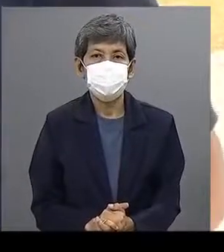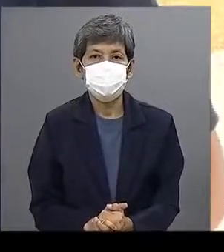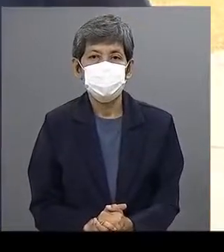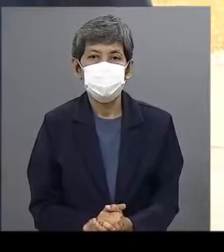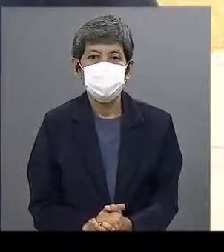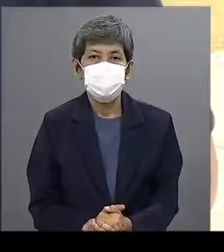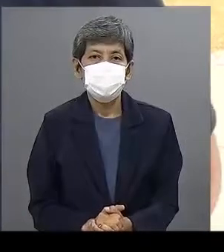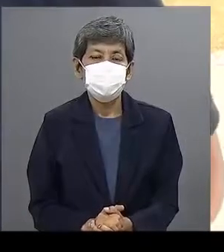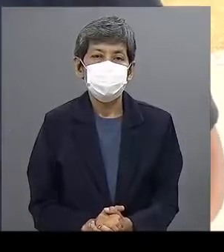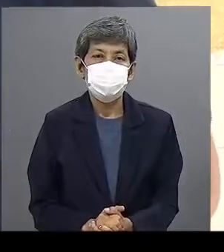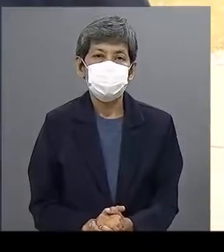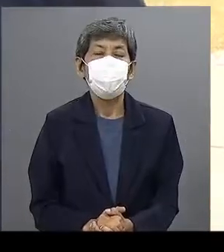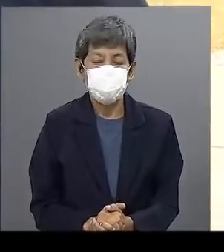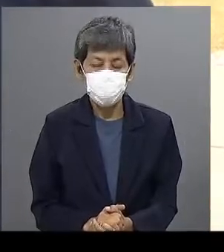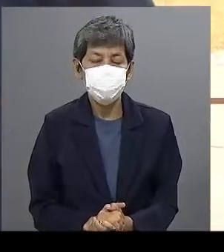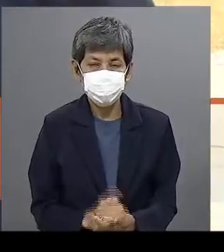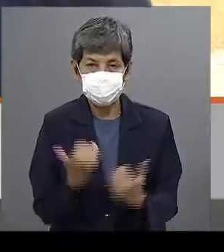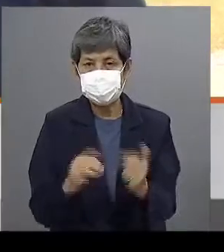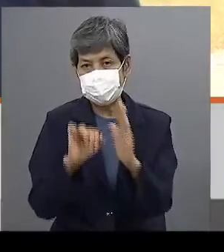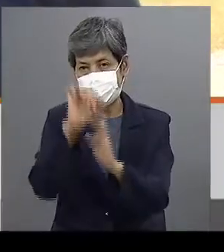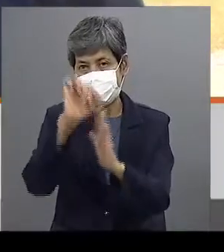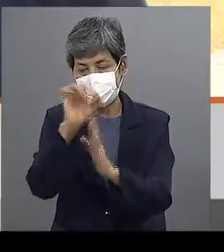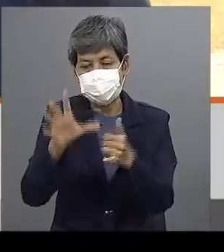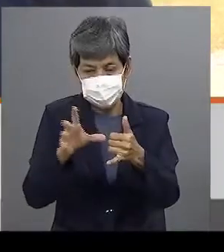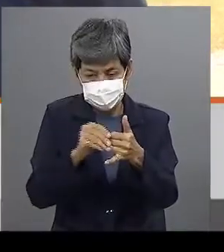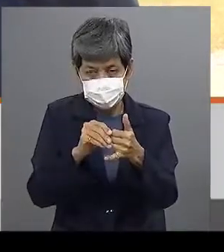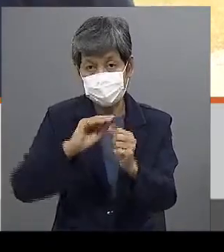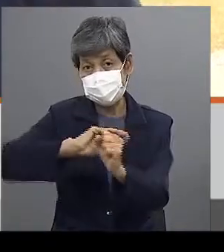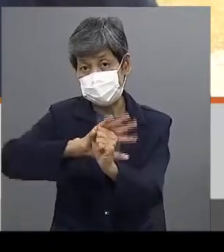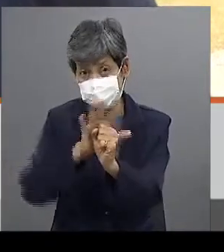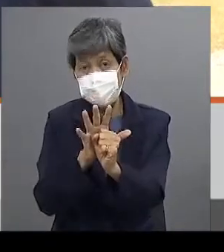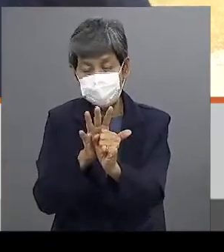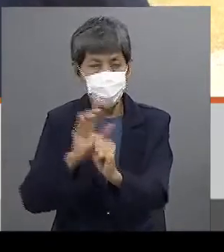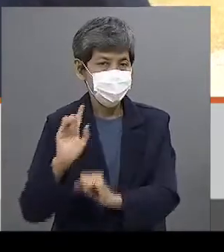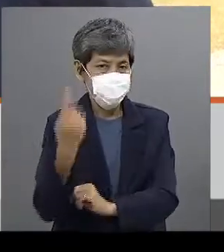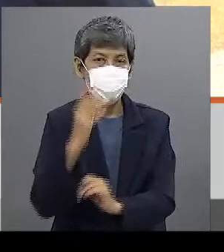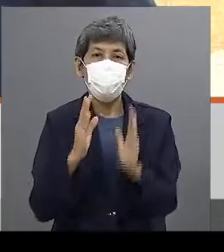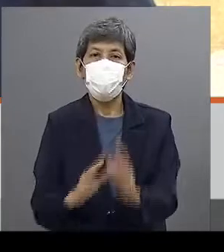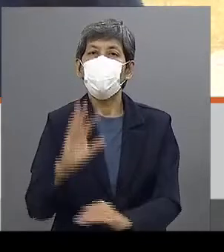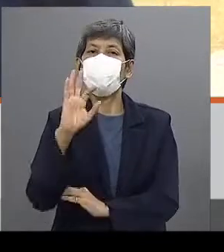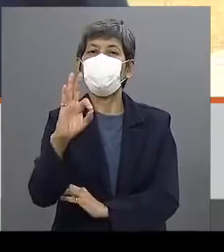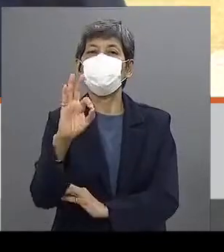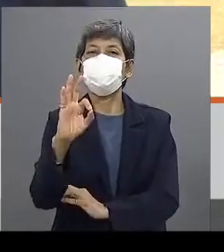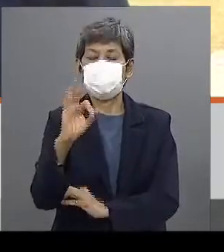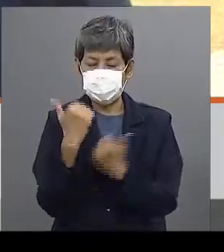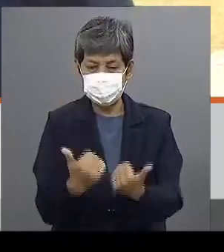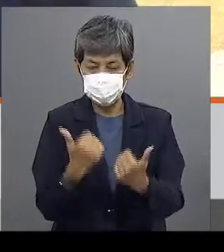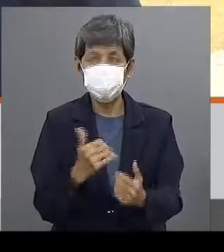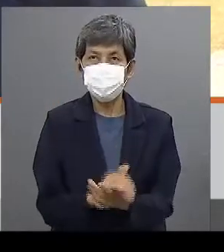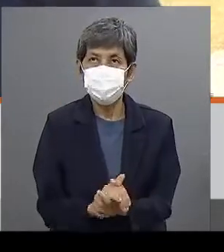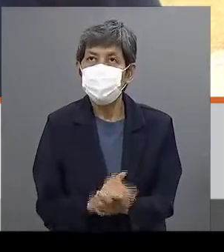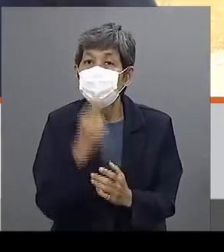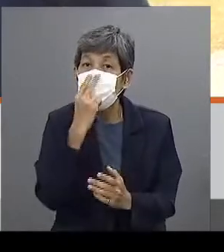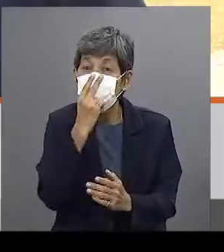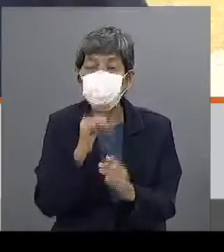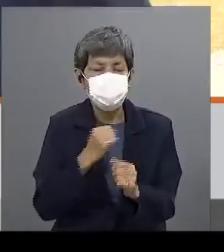ก็ขับล่าสุดจังหวัดเชียงใหม่พบผู้ติดเชื้อโคบิต 19รายใหม่ 9คนครับซึ่งถือว่าสถานการณ์โดยรวมนั้นเริ่มดี